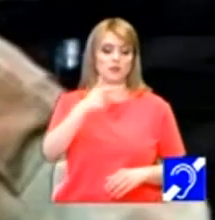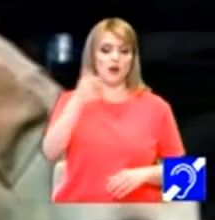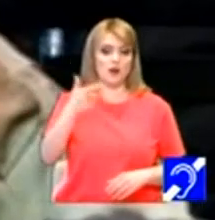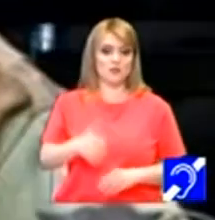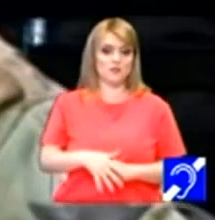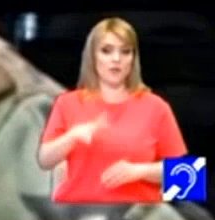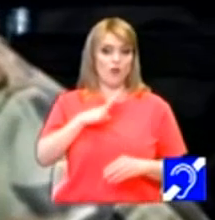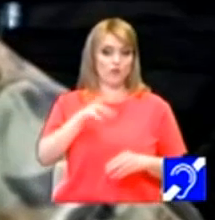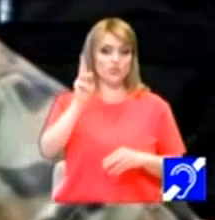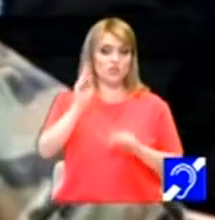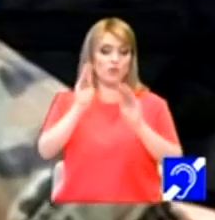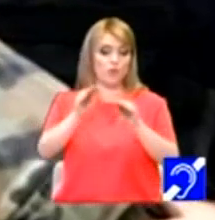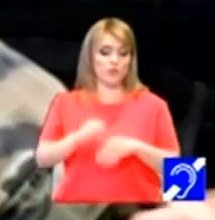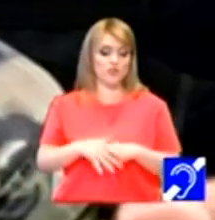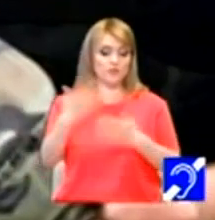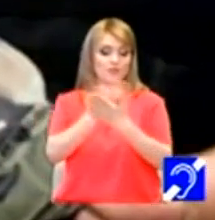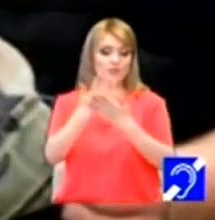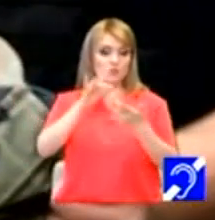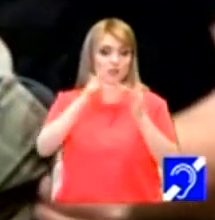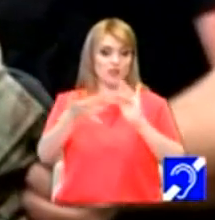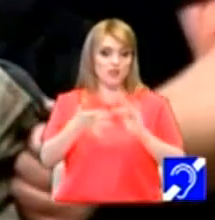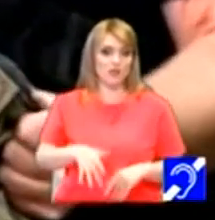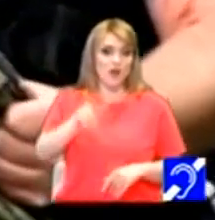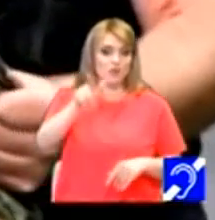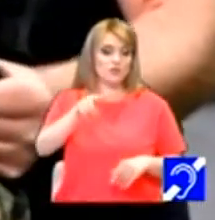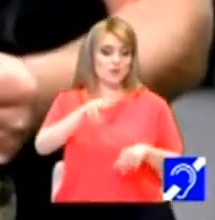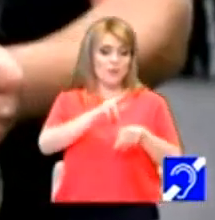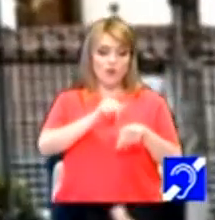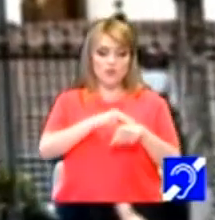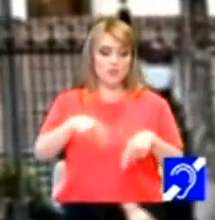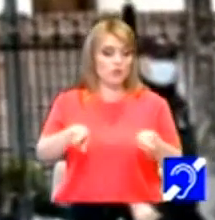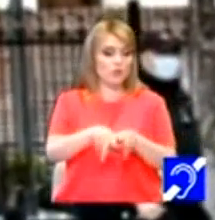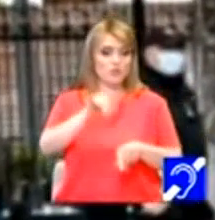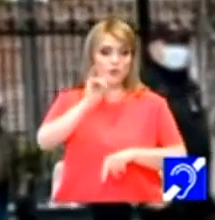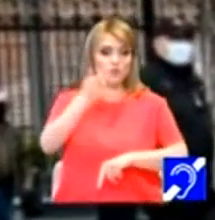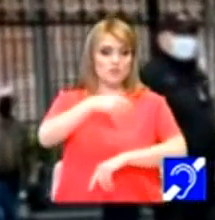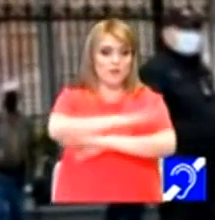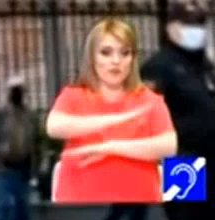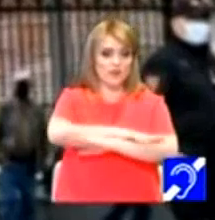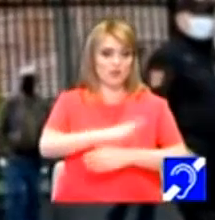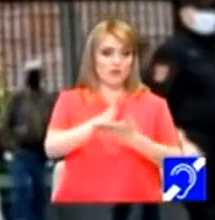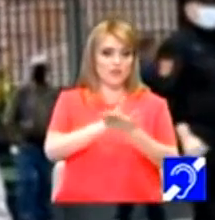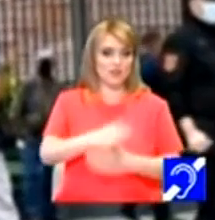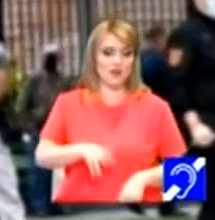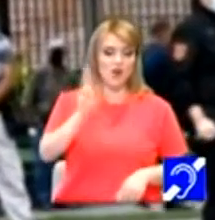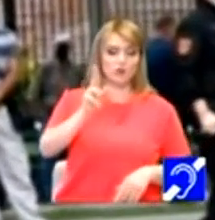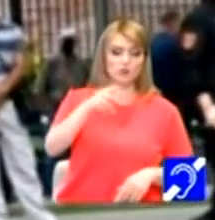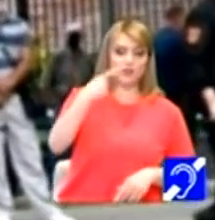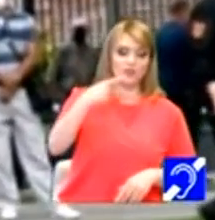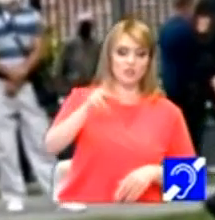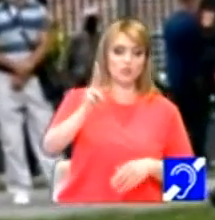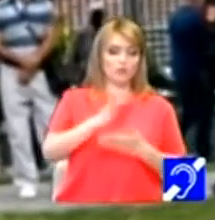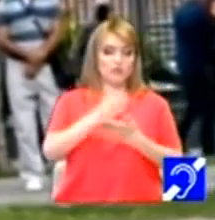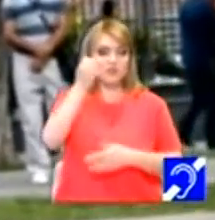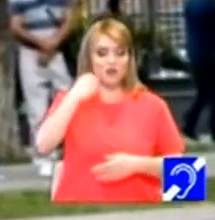rețea de socializare, doi veterani susțin că au fost victime ale violențelor poliției. Unul dintre veterani spune că a fost călcat în picioare de polițiști, iar altul că a fost